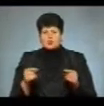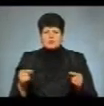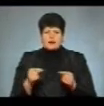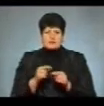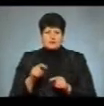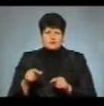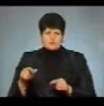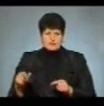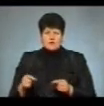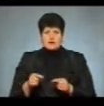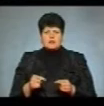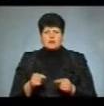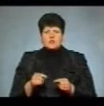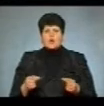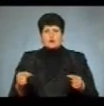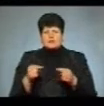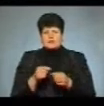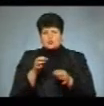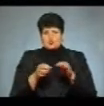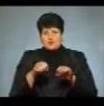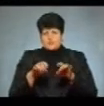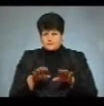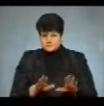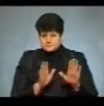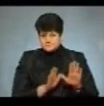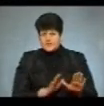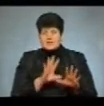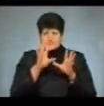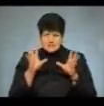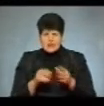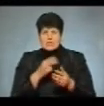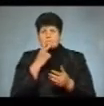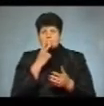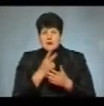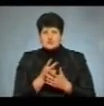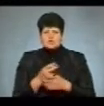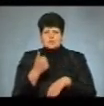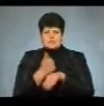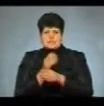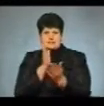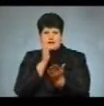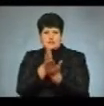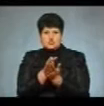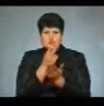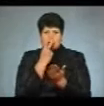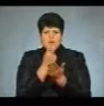і конкретних судових вироків. Так? Ну і взагалі бачення, стратегічне бачення президента